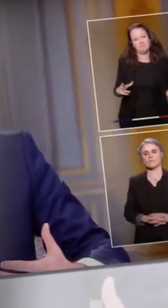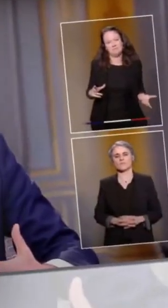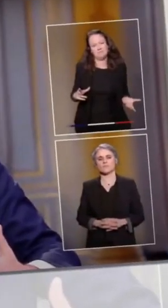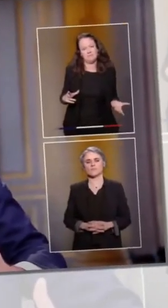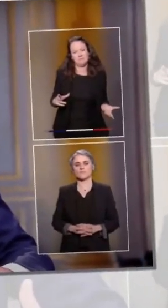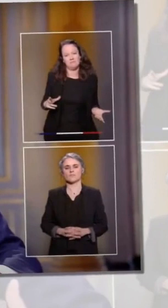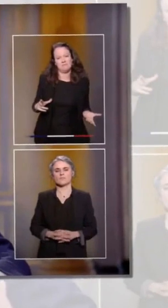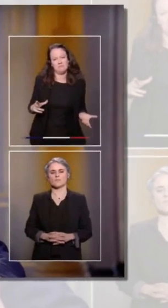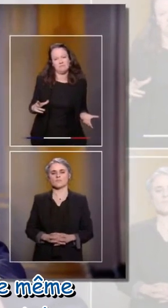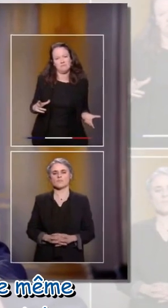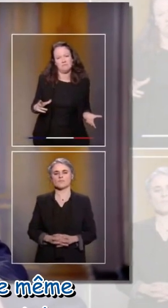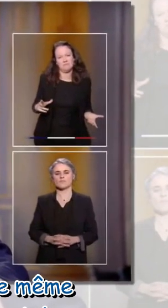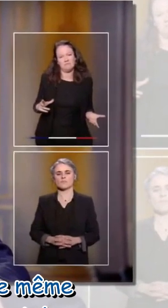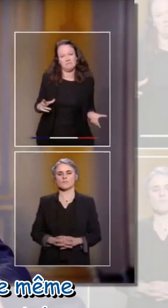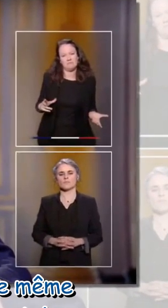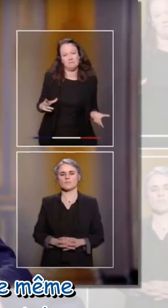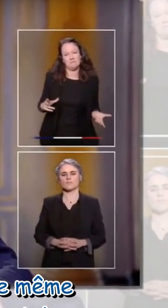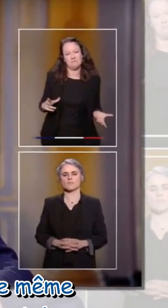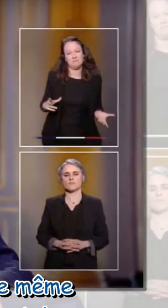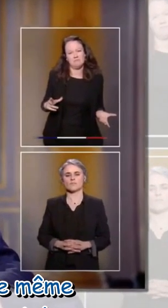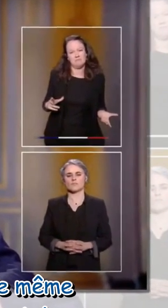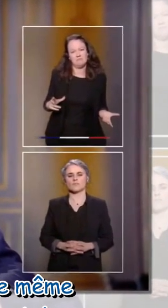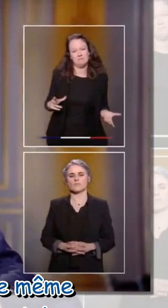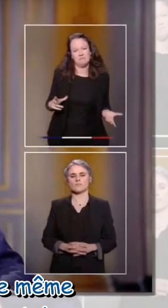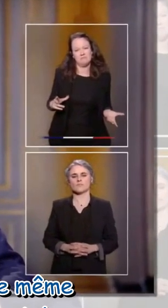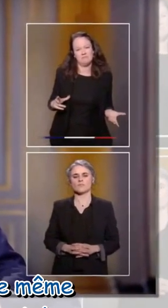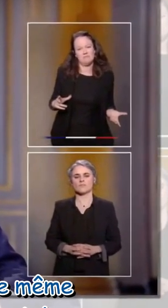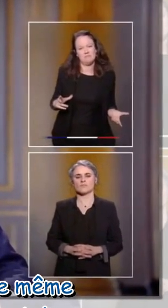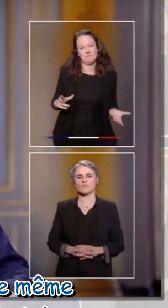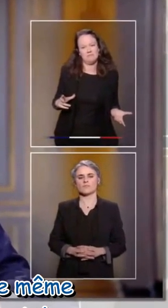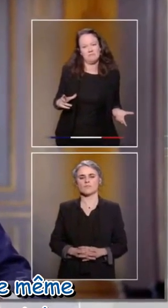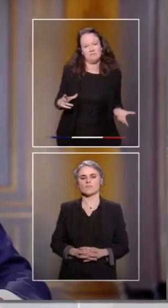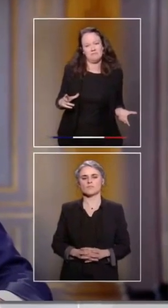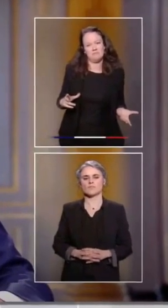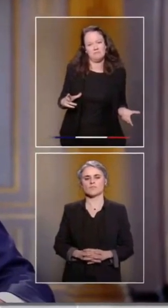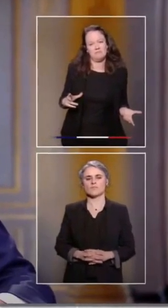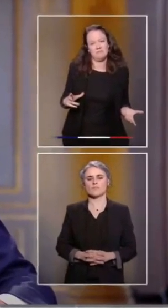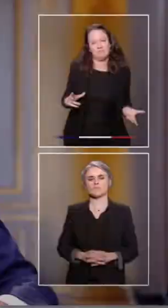Une sacrée somme mais qui tout de même bien loin de ce que prétendaient certains.